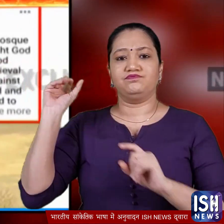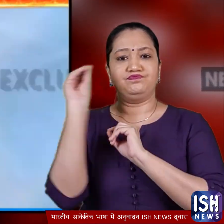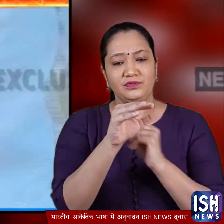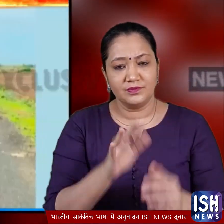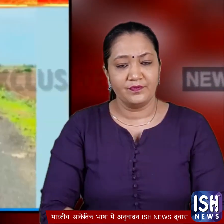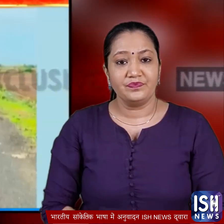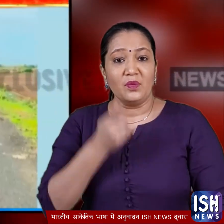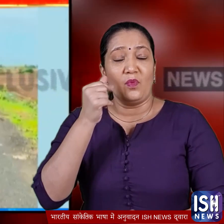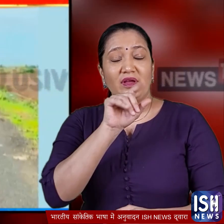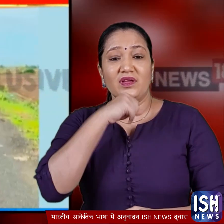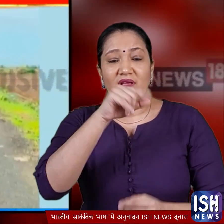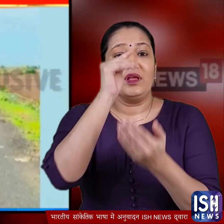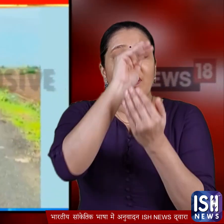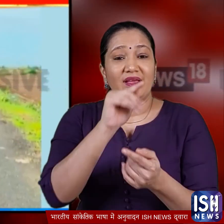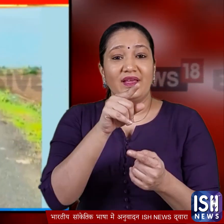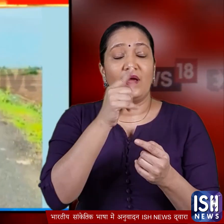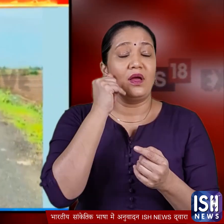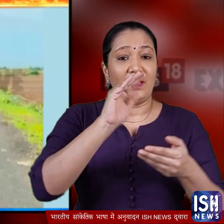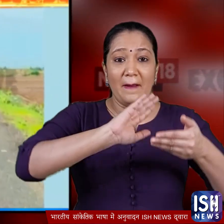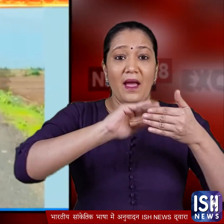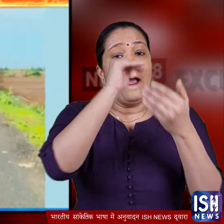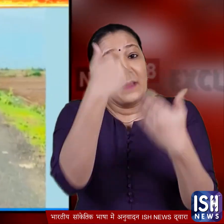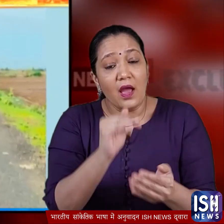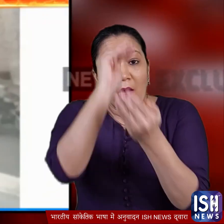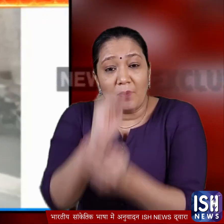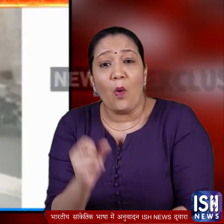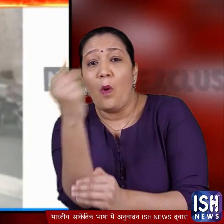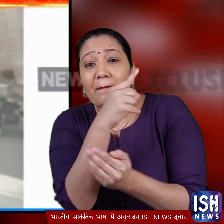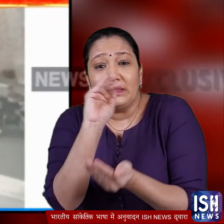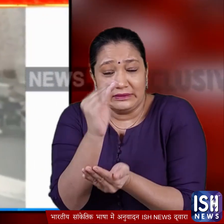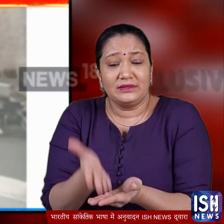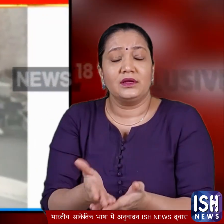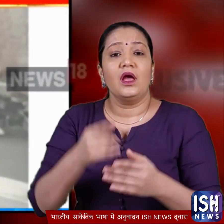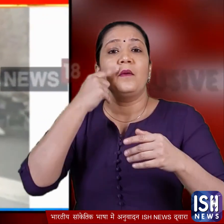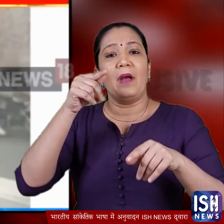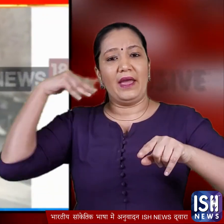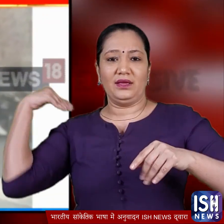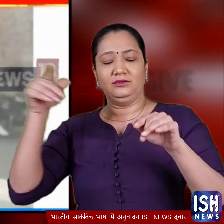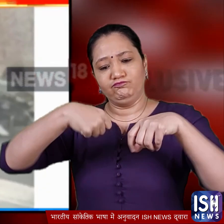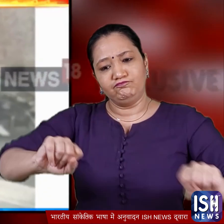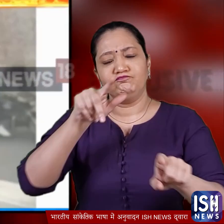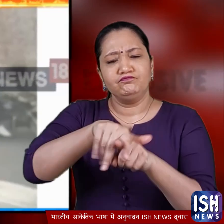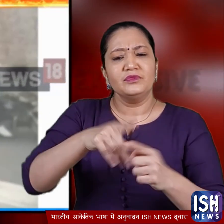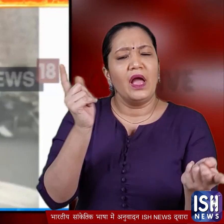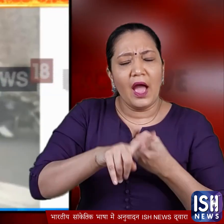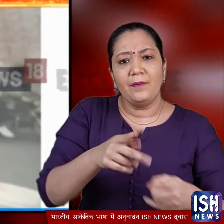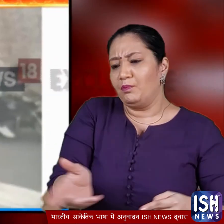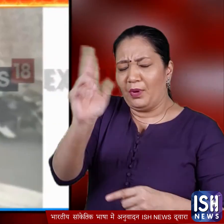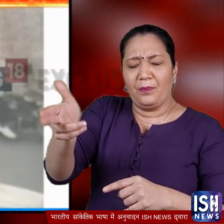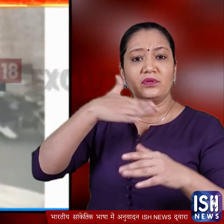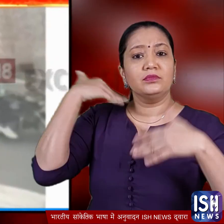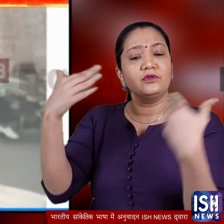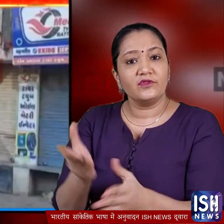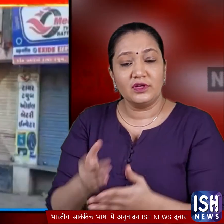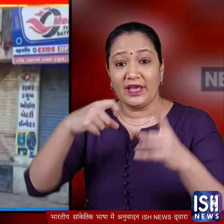आवाज बुलंद की। 26 साल के किशन की बेटी की उम्र 1 महीने से भी कम है। जब वो अपने भाई के साथ मोटरसाइकिल पर बैठे थे, उसी वक्त गोली मारकर